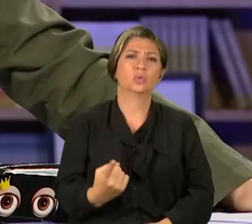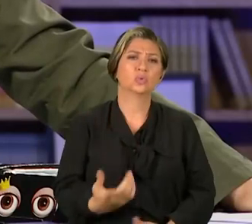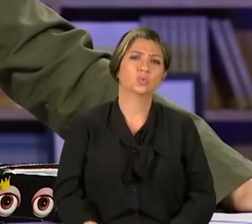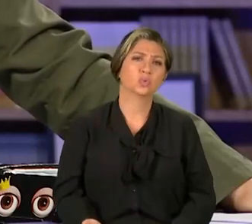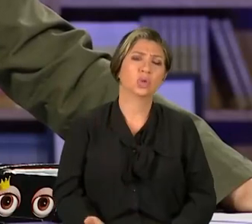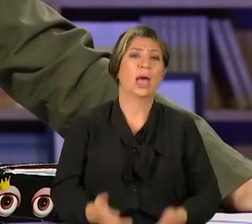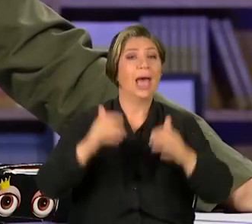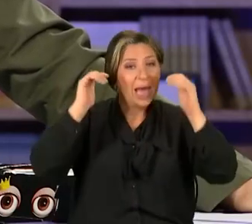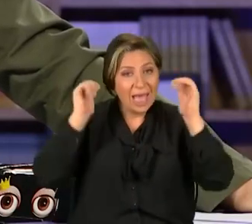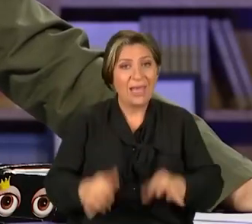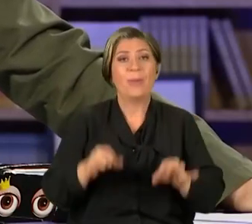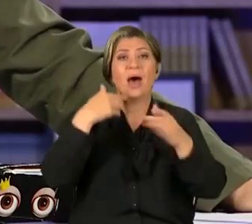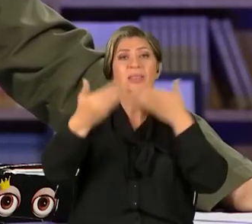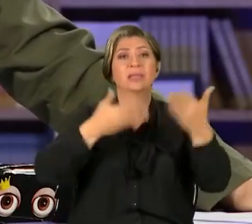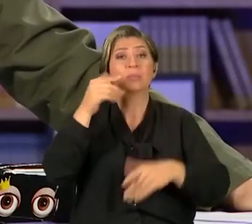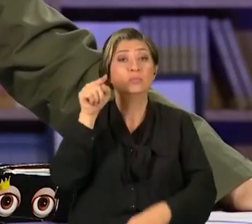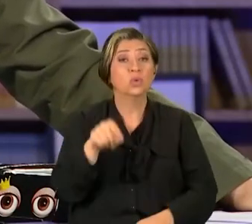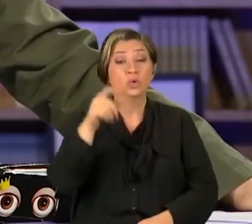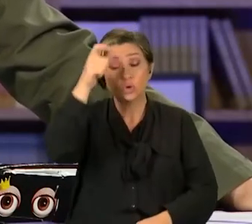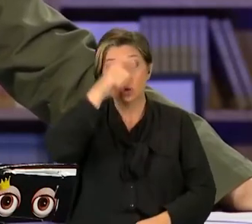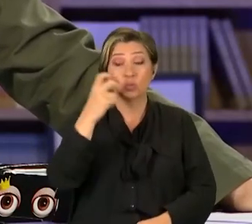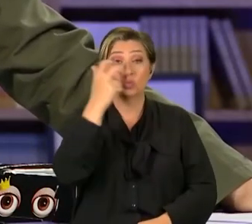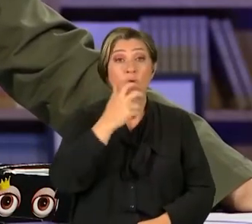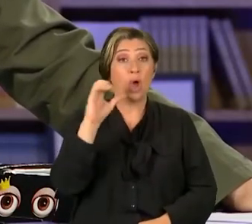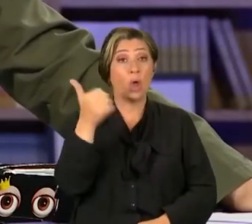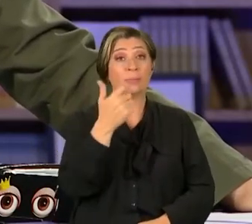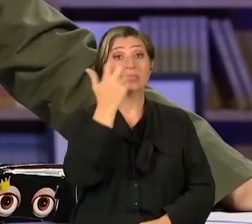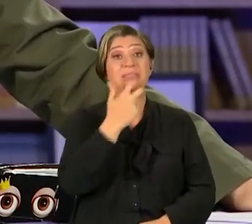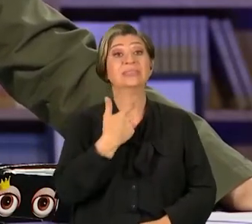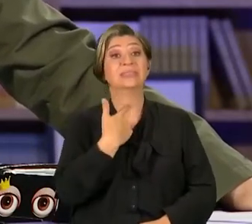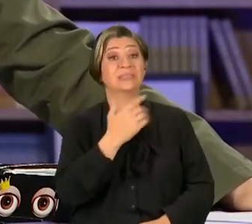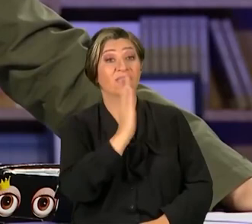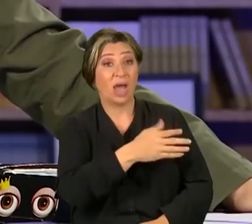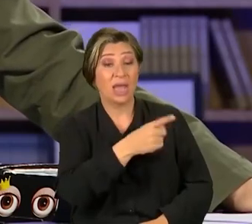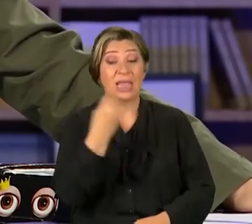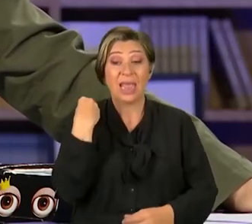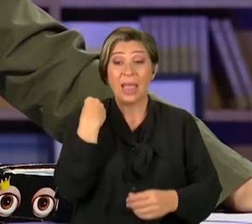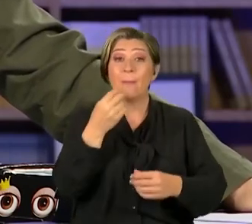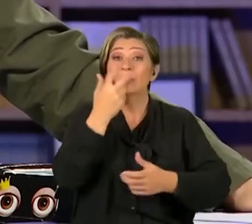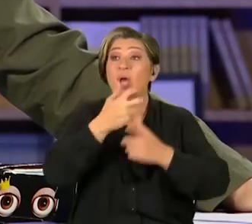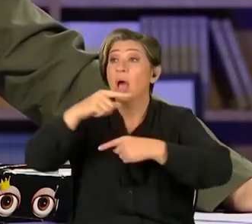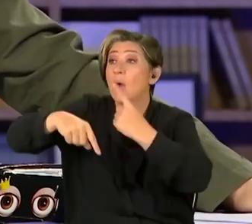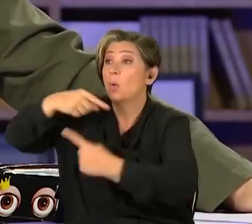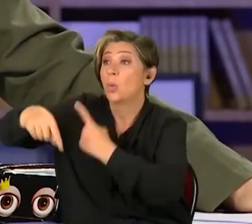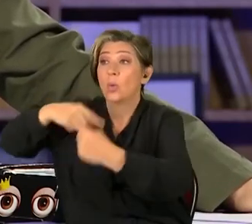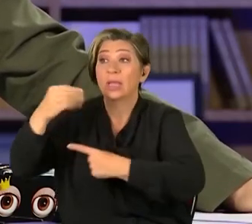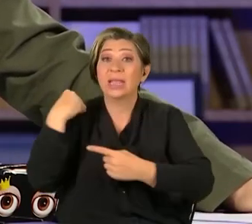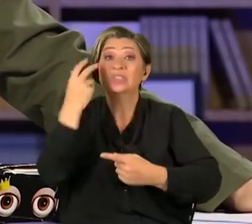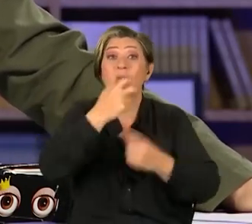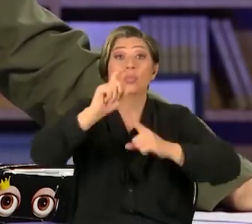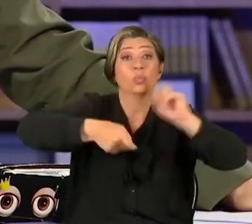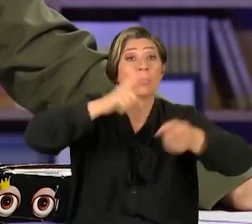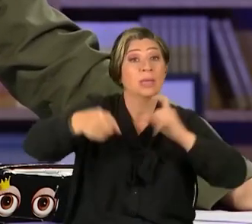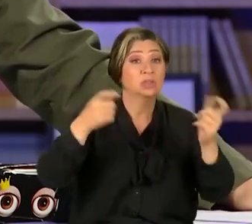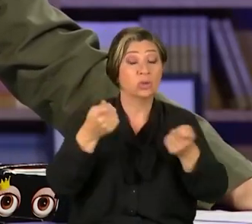duruyorsunuz ve her seferinde anlatmaya çalıştığım şu Türk müziğinin önemli yorumcuları var sürekli yeni beste arayışındalar yeni besteler bulmaya